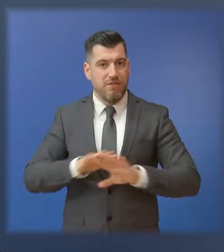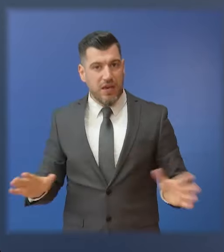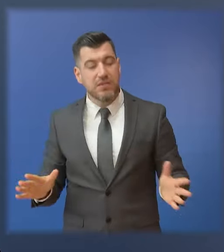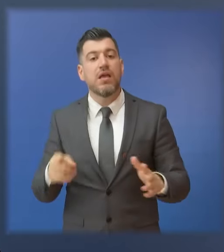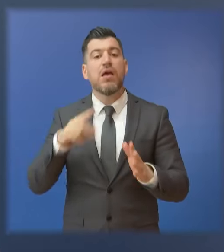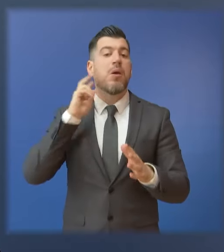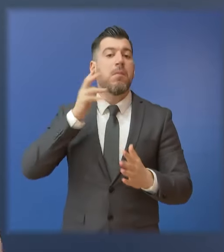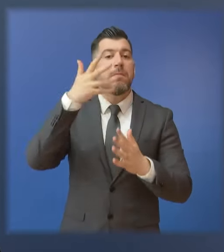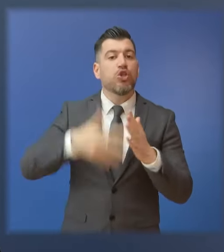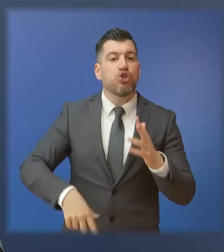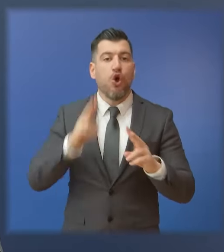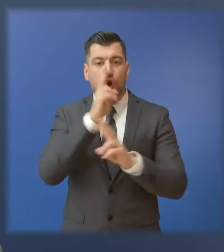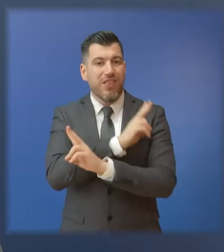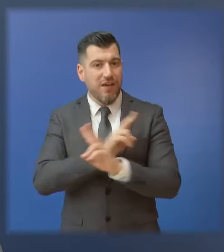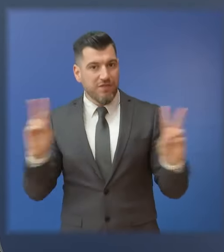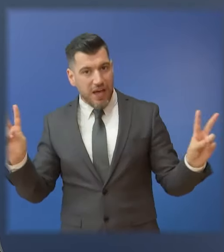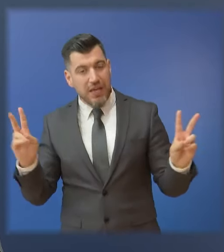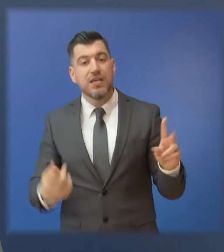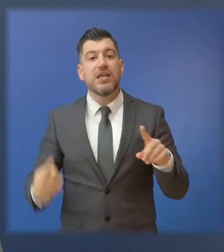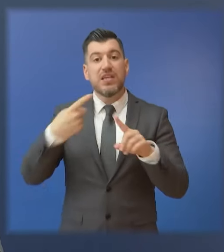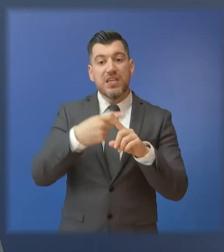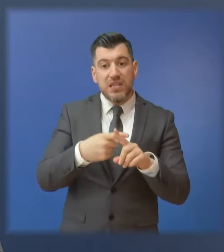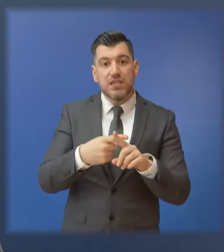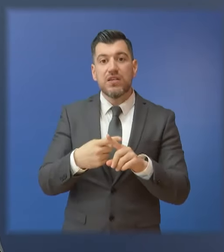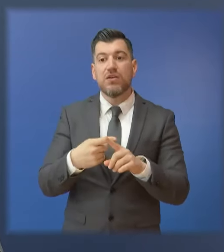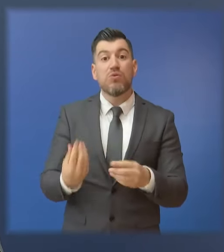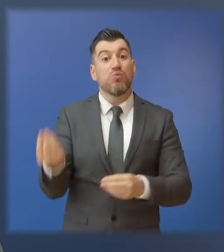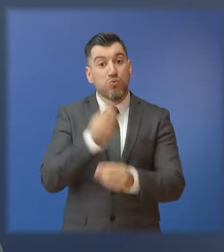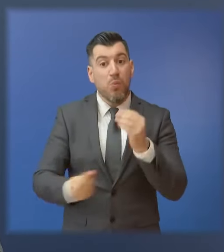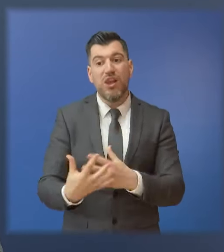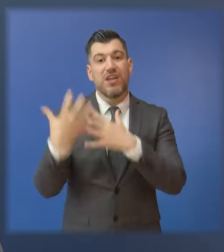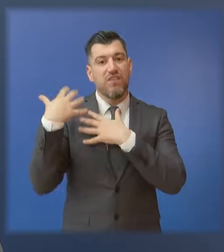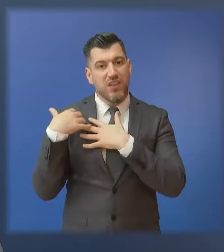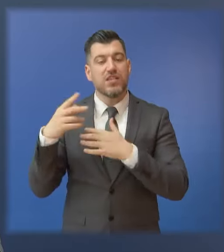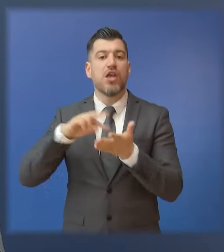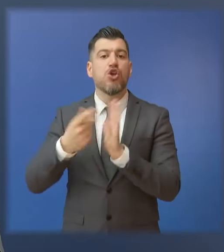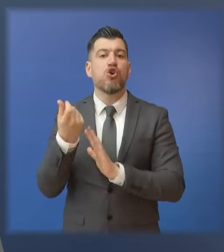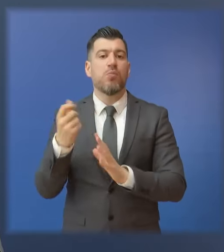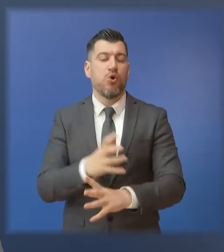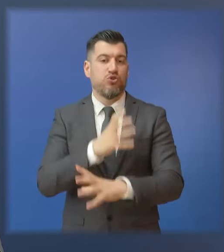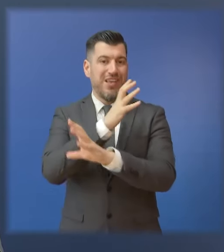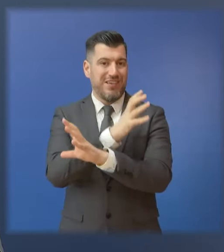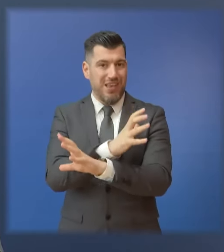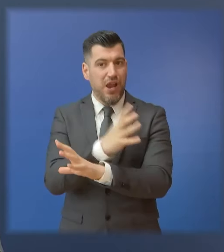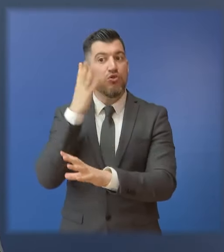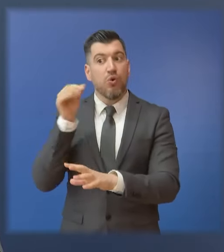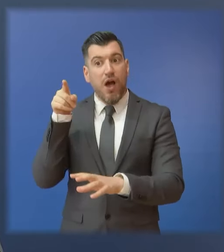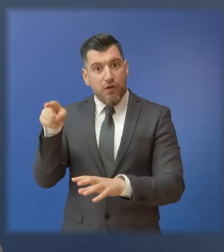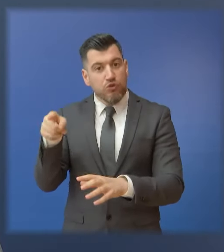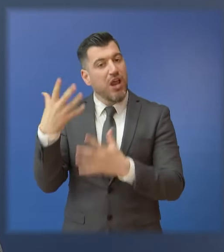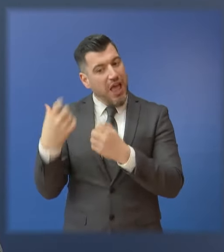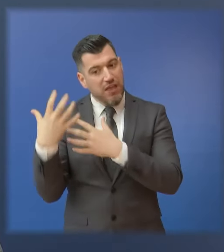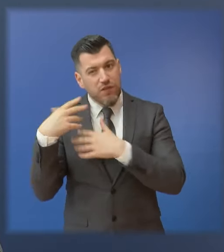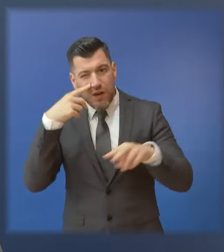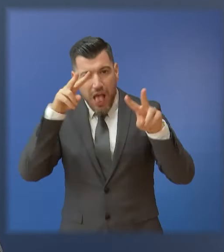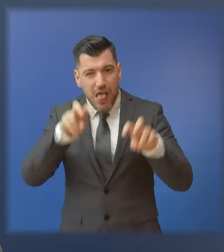διαφάνειας η ενίσχυση της δικαιοδοσίας και του ρόλου του οικονομικού εισαγγελέα με τη διεύρυνση της εξουσίας του να ερευνά και να διώκει